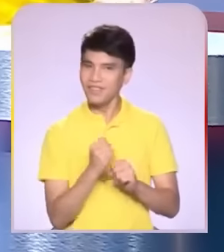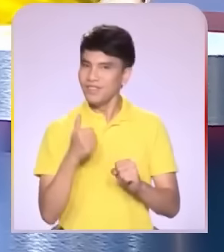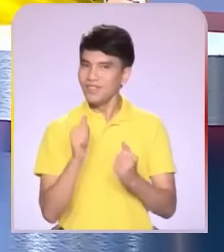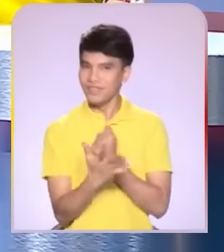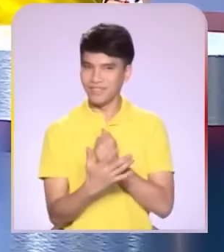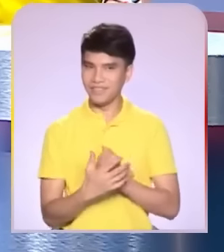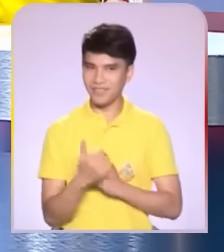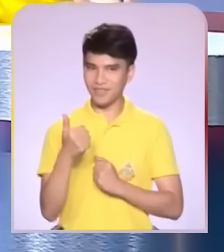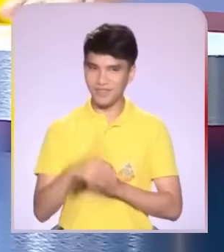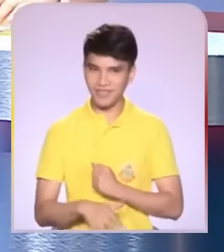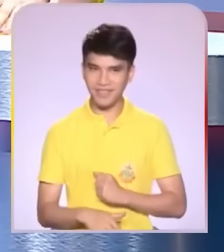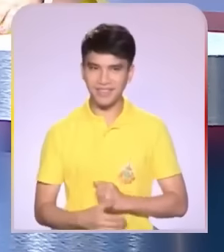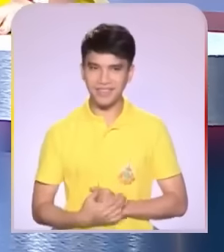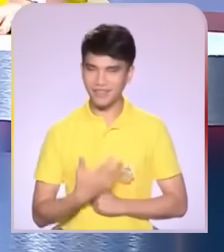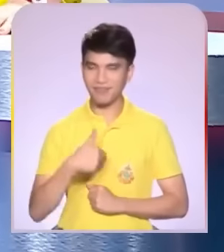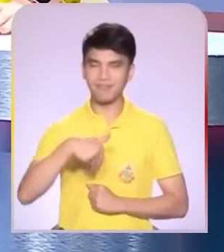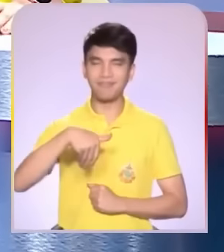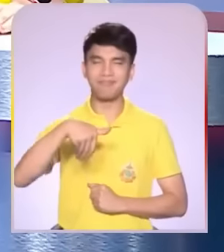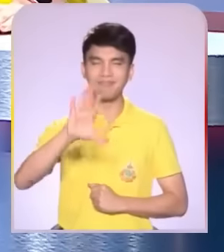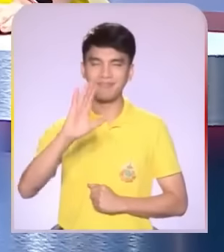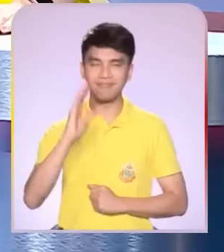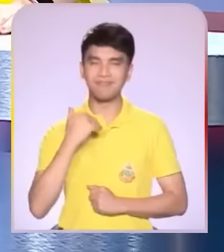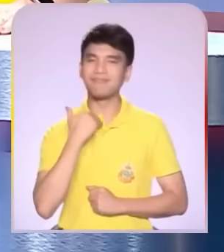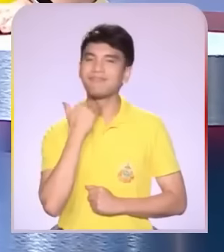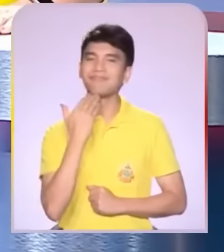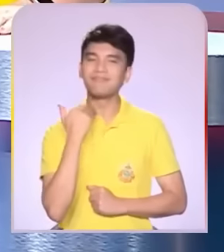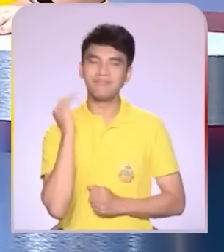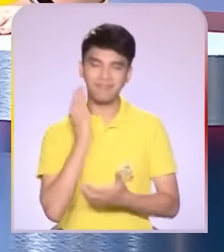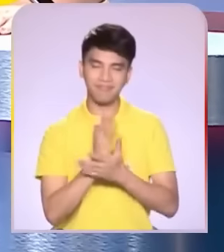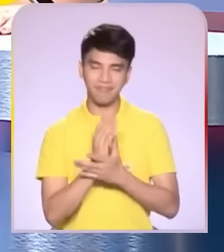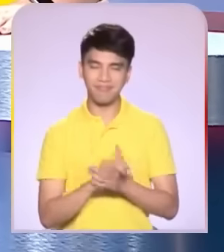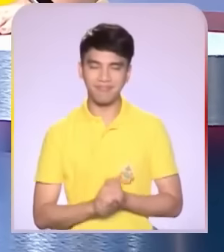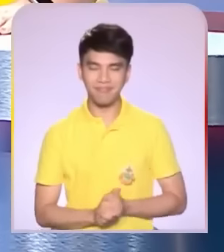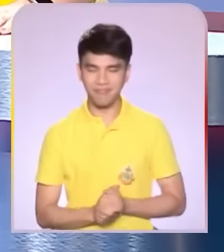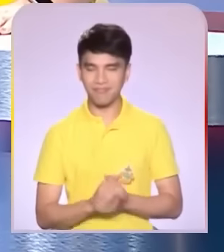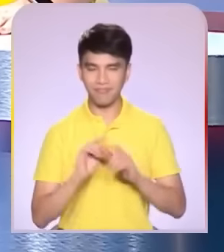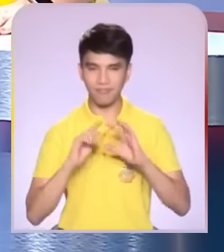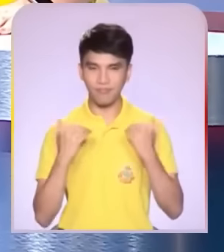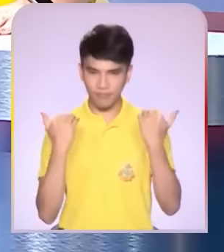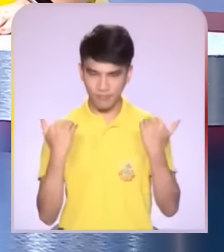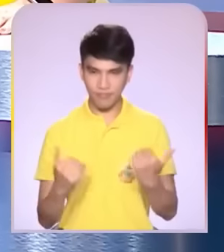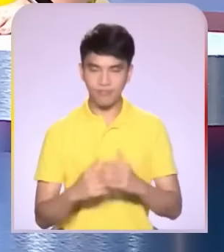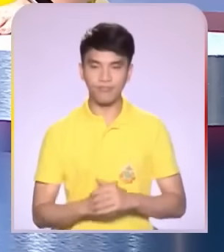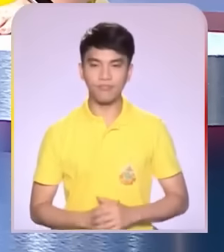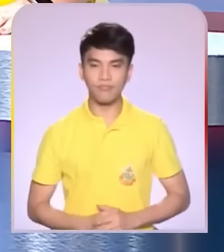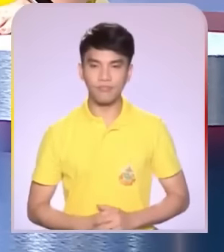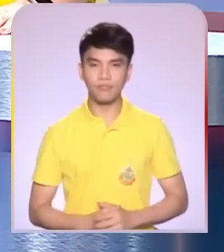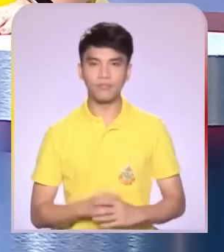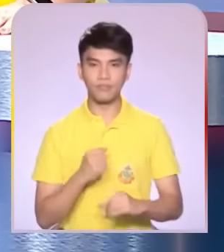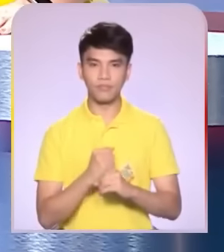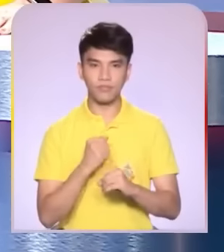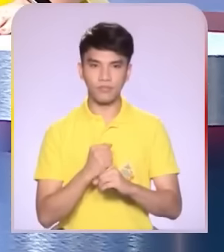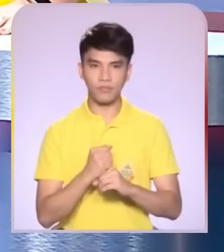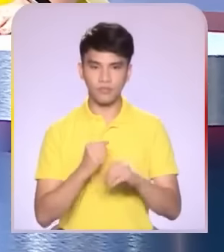ม่ทัน ไม่ได้ดูดไม่ได้ เอาอันนี้ไปก่อน มันดูดเสียงออกไม่ได้มันต้องเซ็นเซอร์ไว ้ แต่ที่แน่ๆเนี่ยท่านเป็นผู้ตรวจราชการส